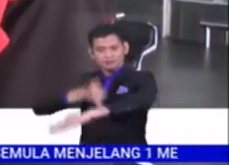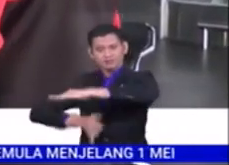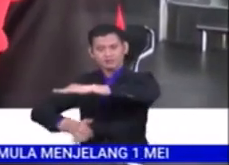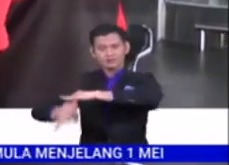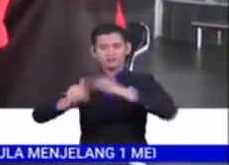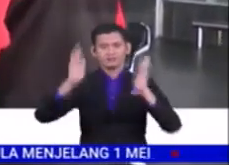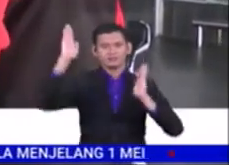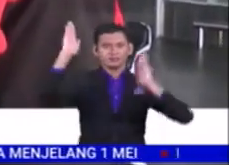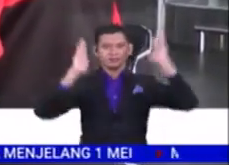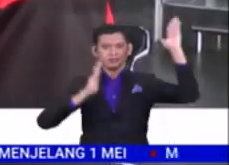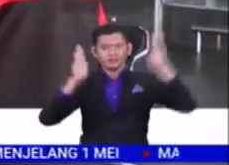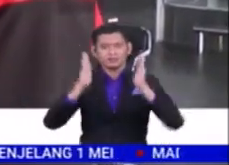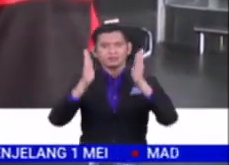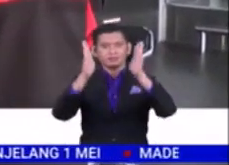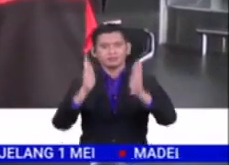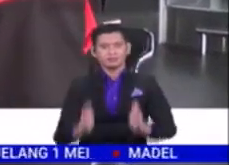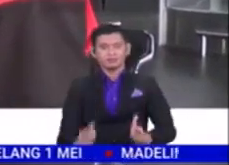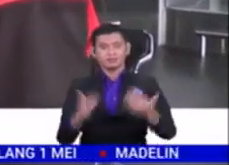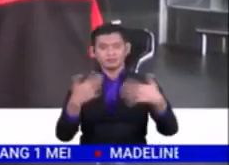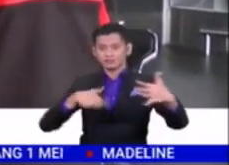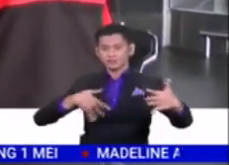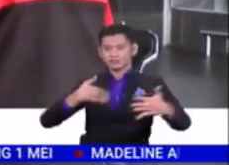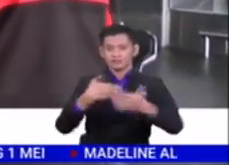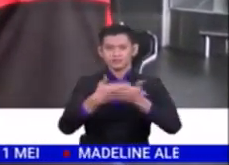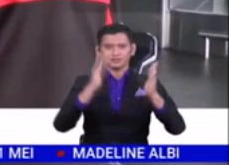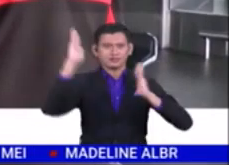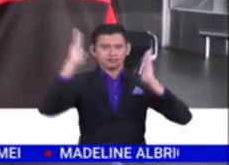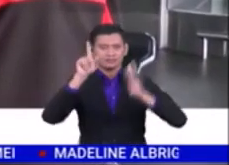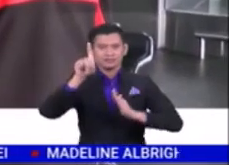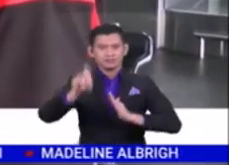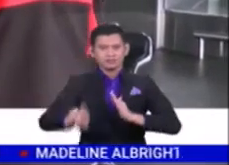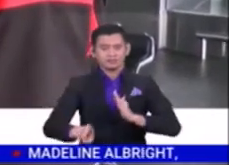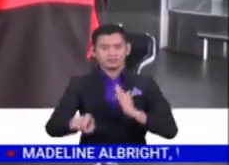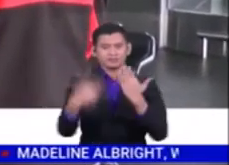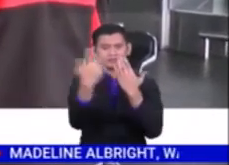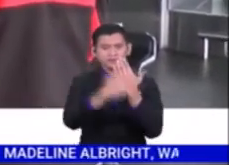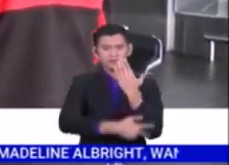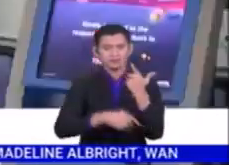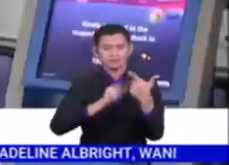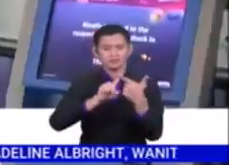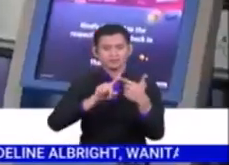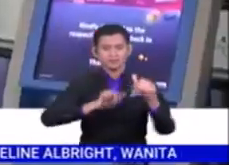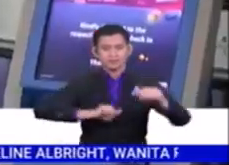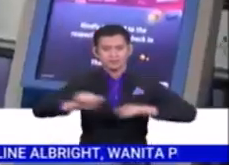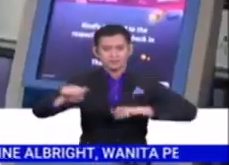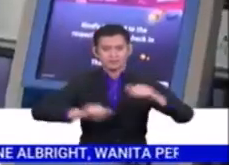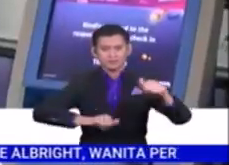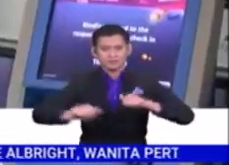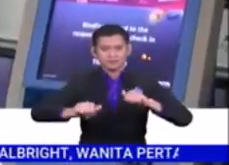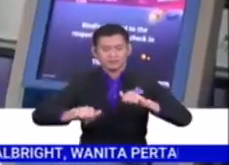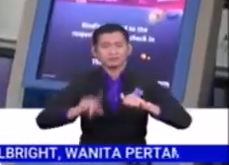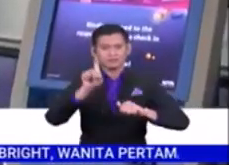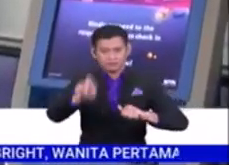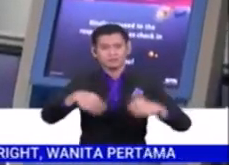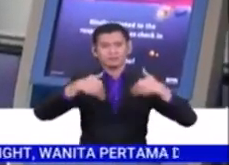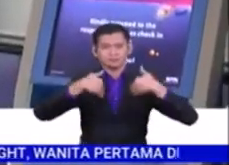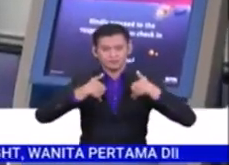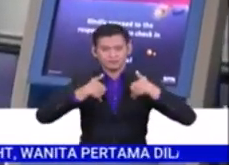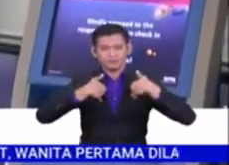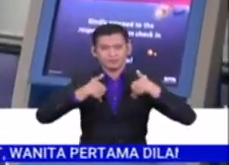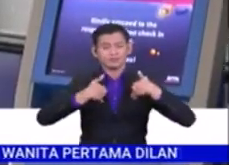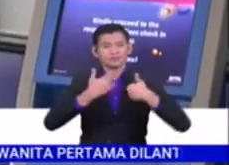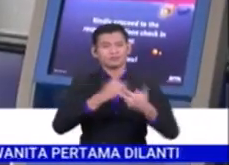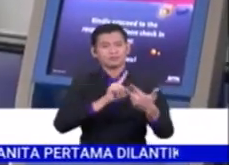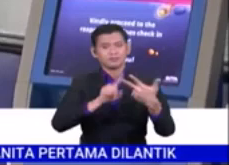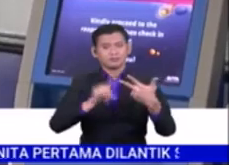ini. Pengembara yang tiba di Malaysia dikendaki memuat turun, mendaftar dan mengaktifkan aplikasi MySejahtera